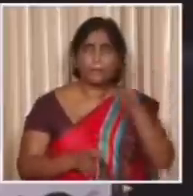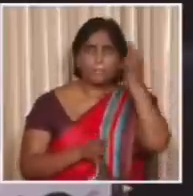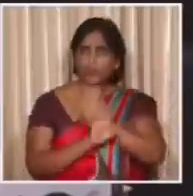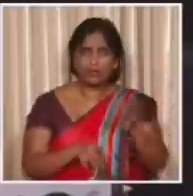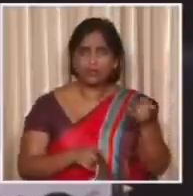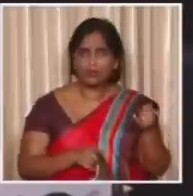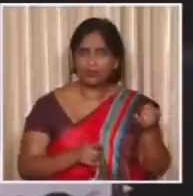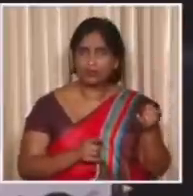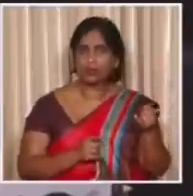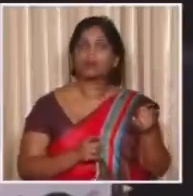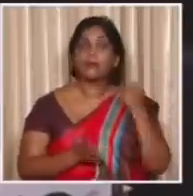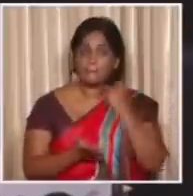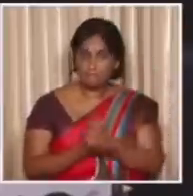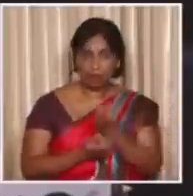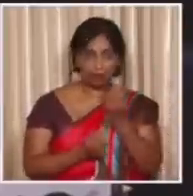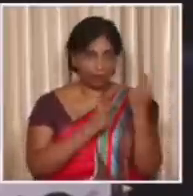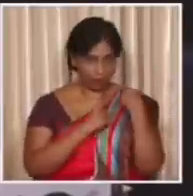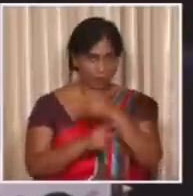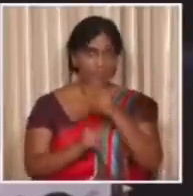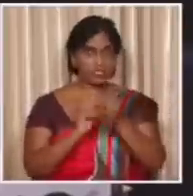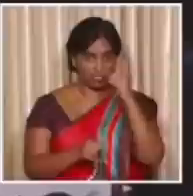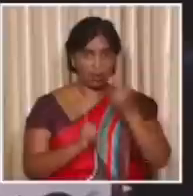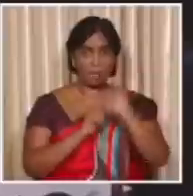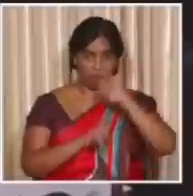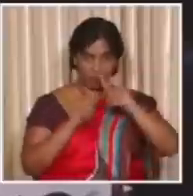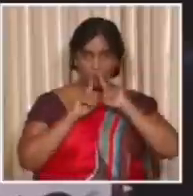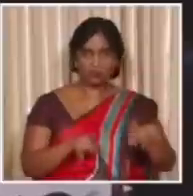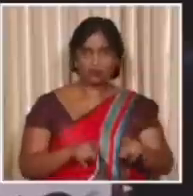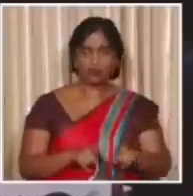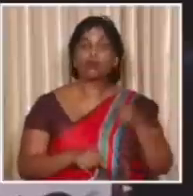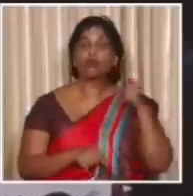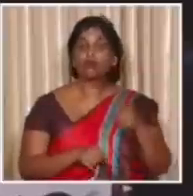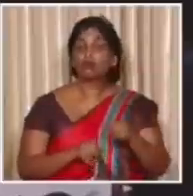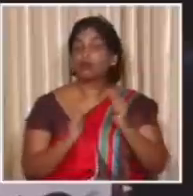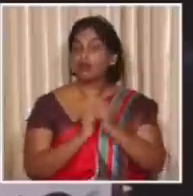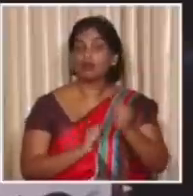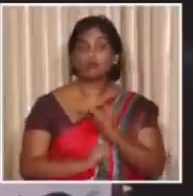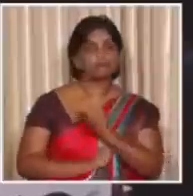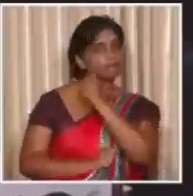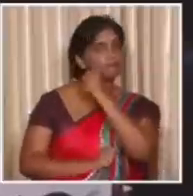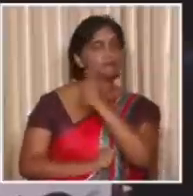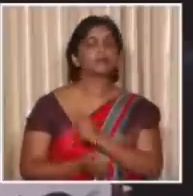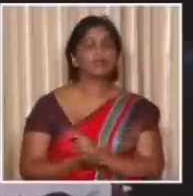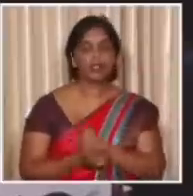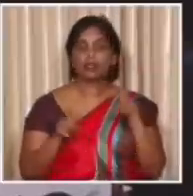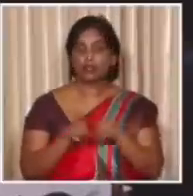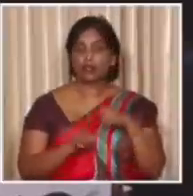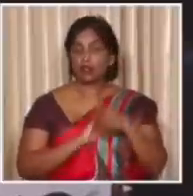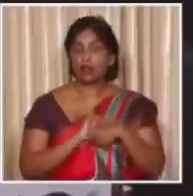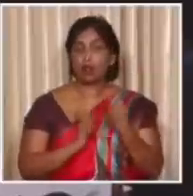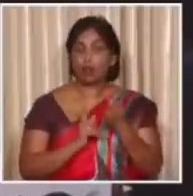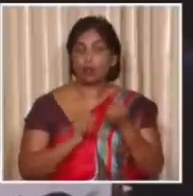නෙමෙයිද බැංකු වලට ආර්ථිකය බාර ගන්න කියලා ජනාධිපතිවරයා පාර්ලිමේන්තුව කියන්නේ මේ කරන්නේ මොකද්ද තර්ජනය කිරීමක් ඒ නිසා අපේ රටේ